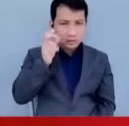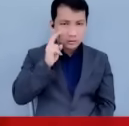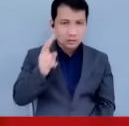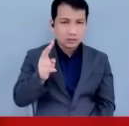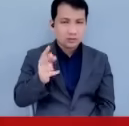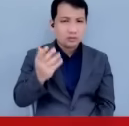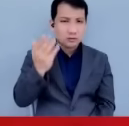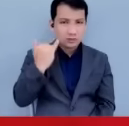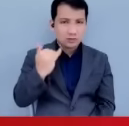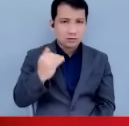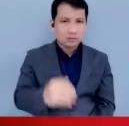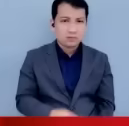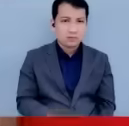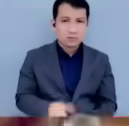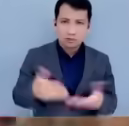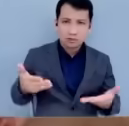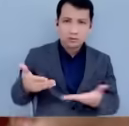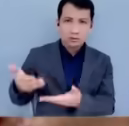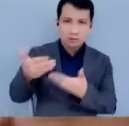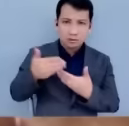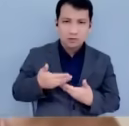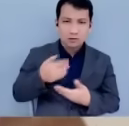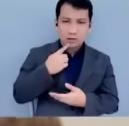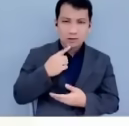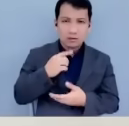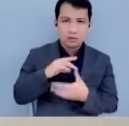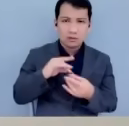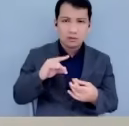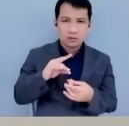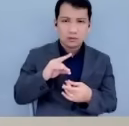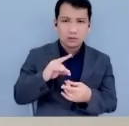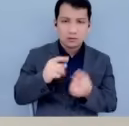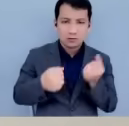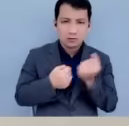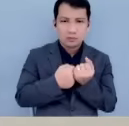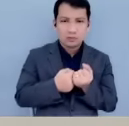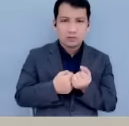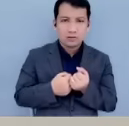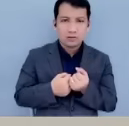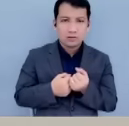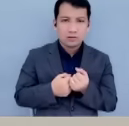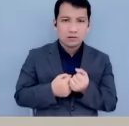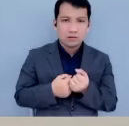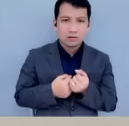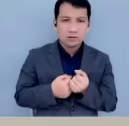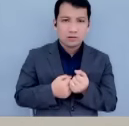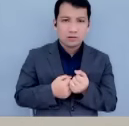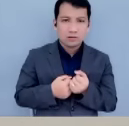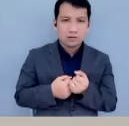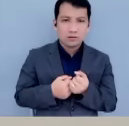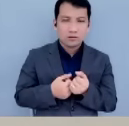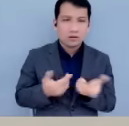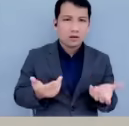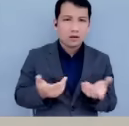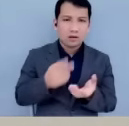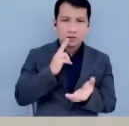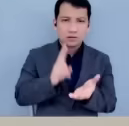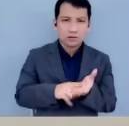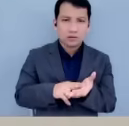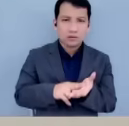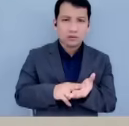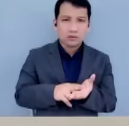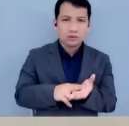niya walang nakarating sa kanyang statement of support Ano daw po pinapasin ni SP ano yata